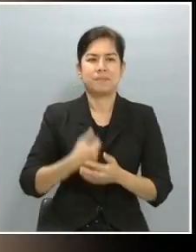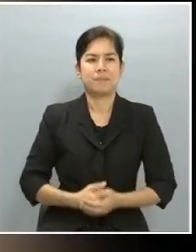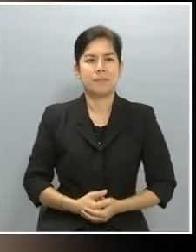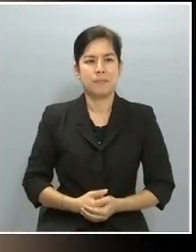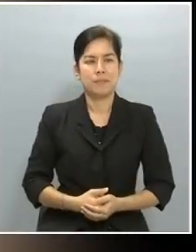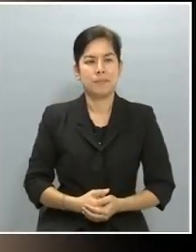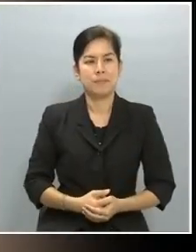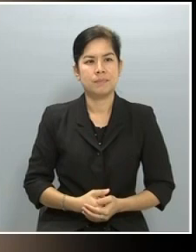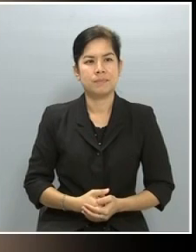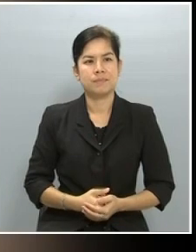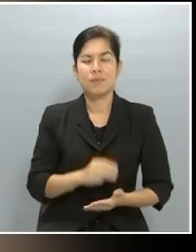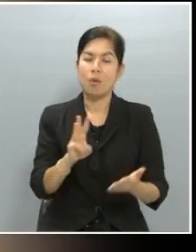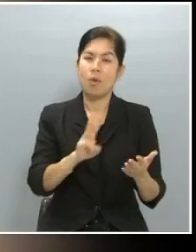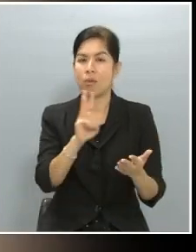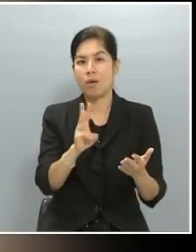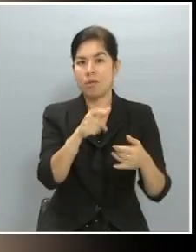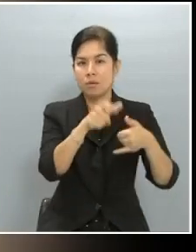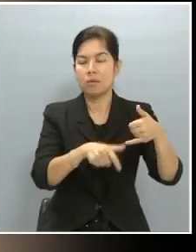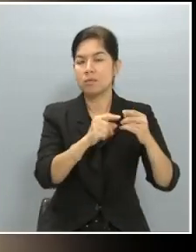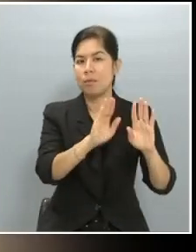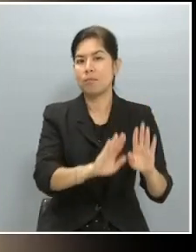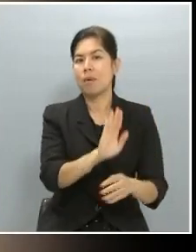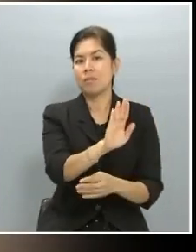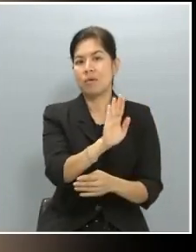ว่างๆพี่แกก็จะทำอย่างนี้ฮะ